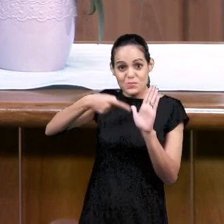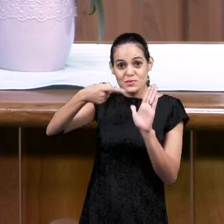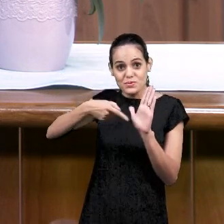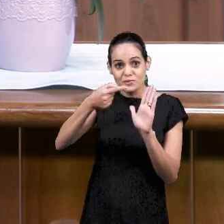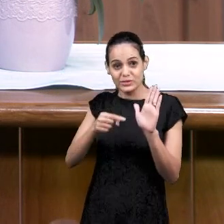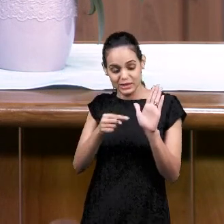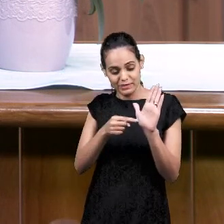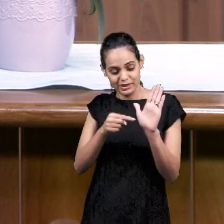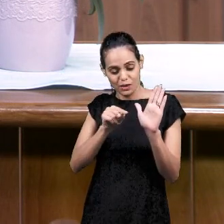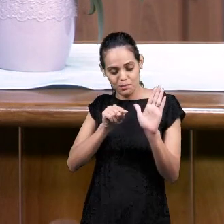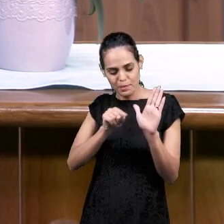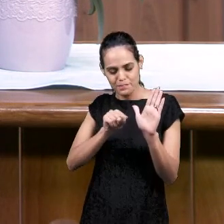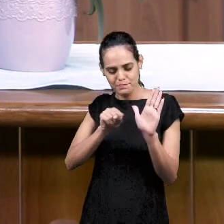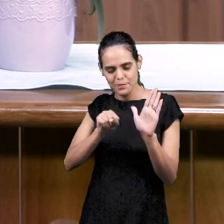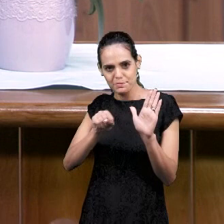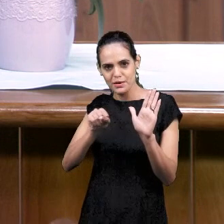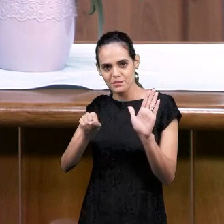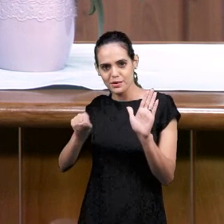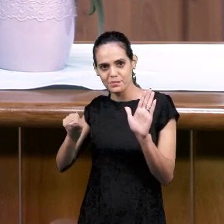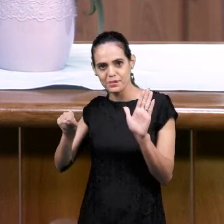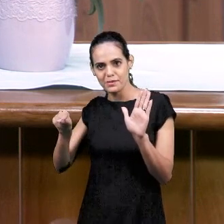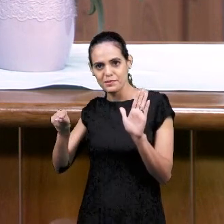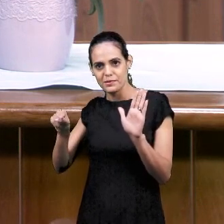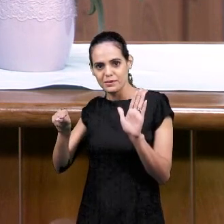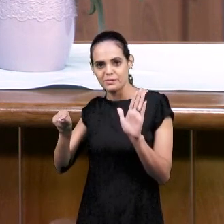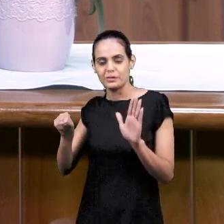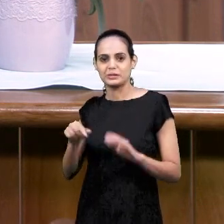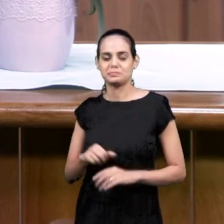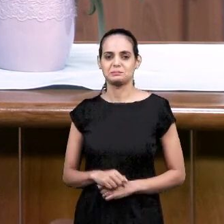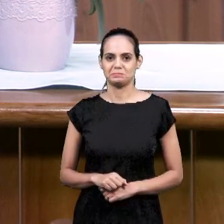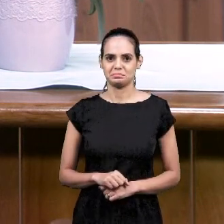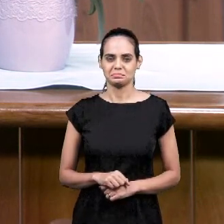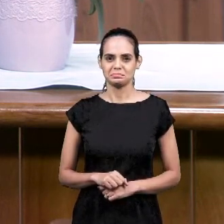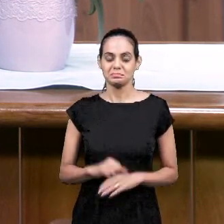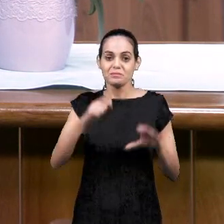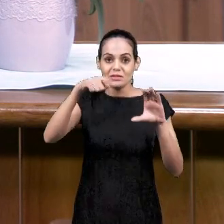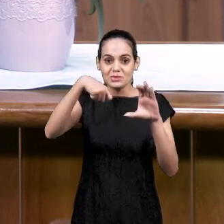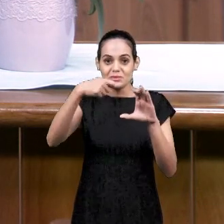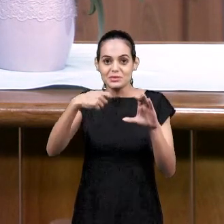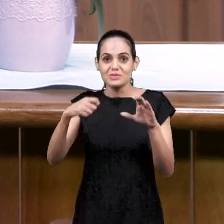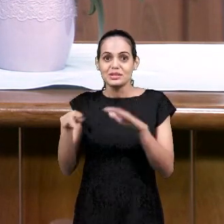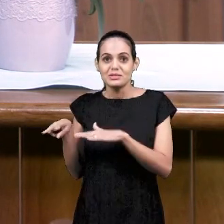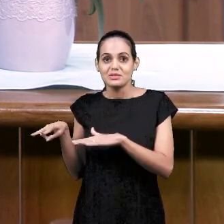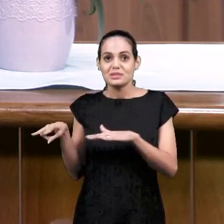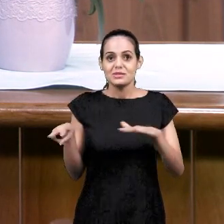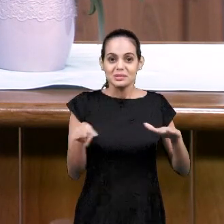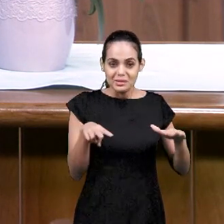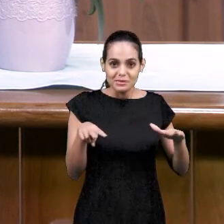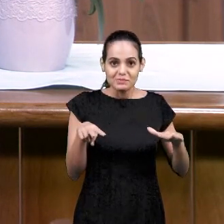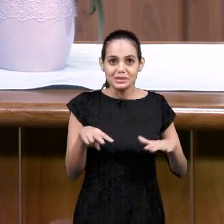vidéos chacune. Ils sont postées les vidéos de cette semaine.